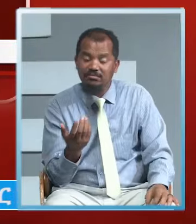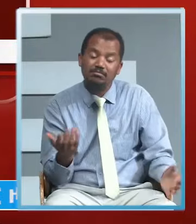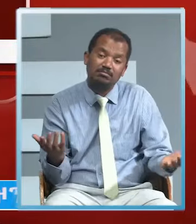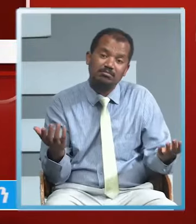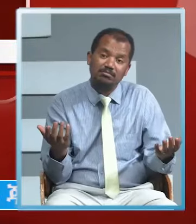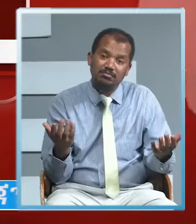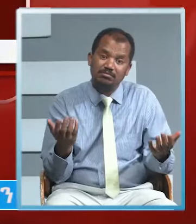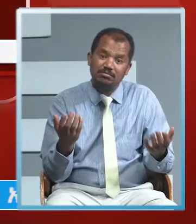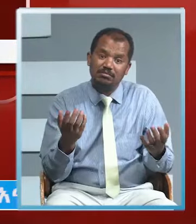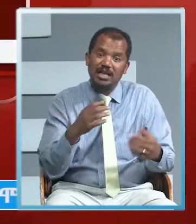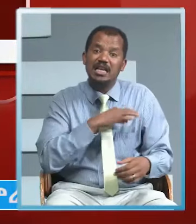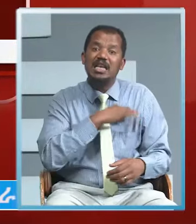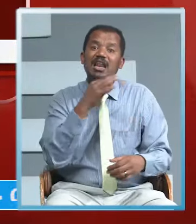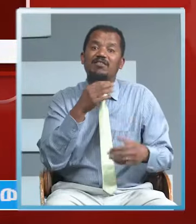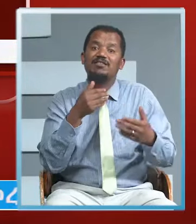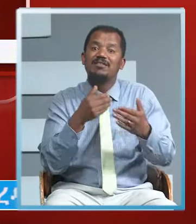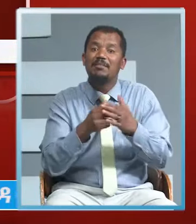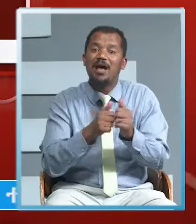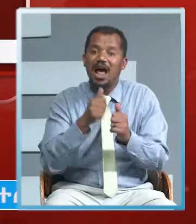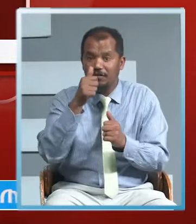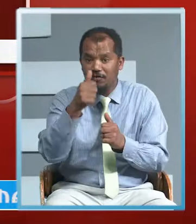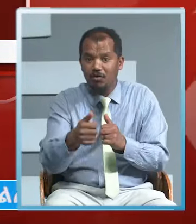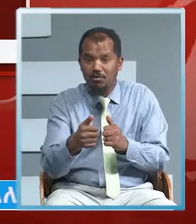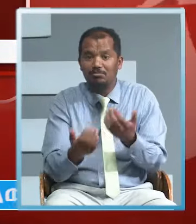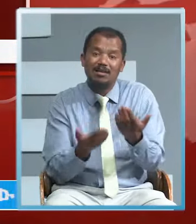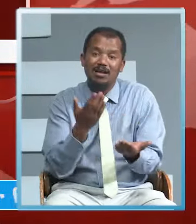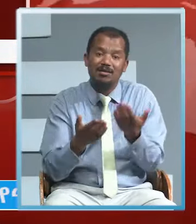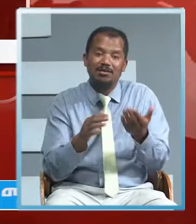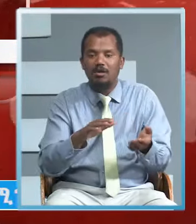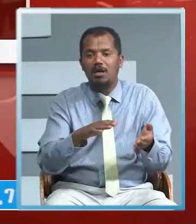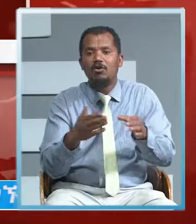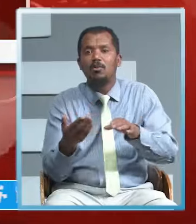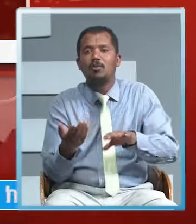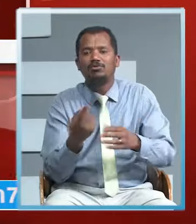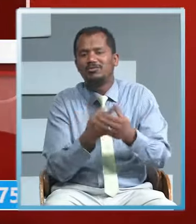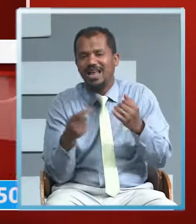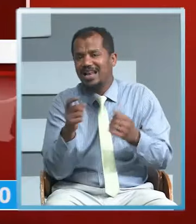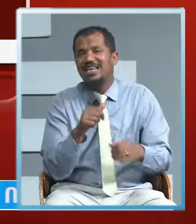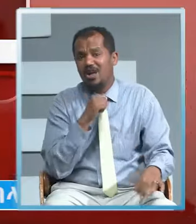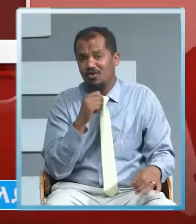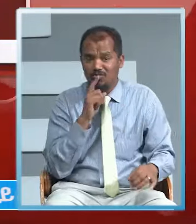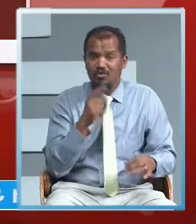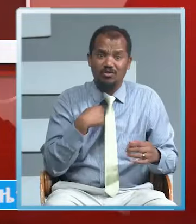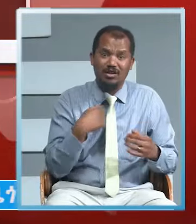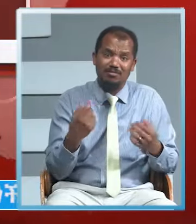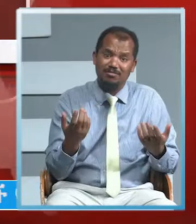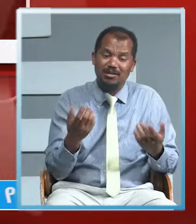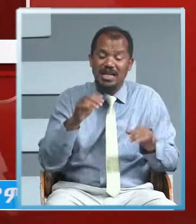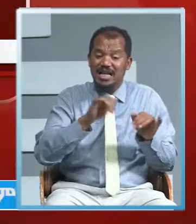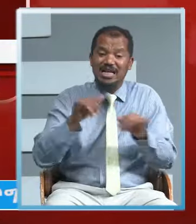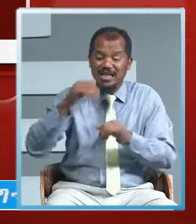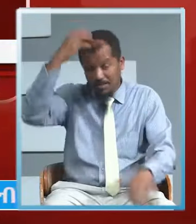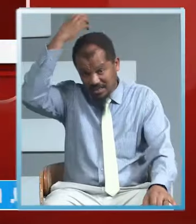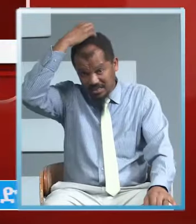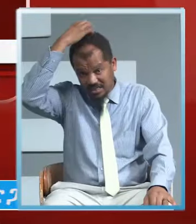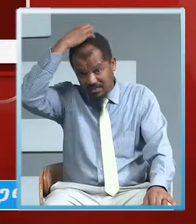ያው ለነፍስ ከመድረስ አልፎ ምናልባት ላስቀደም ብቻ እንዲ አይሆን ነው። እኛም ኦልሞስት እንደ